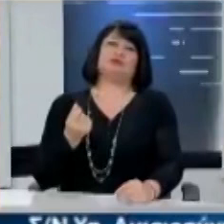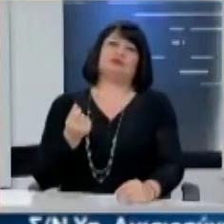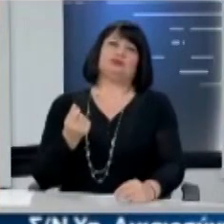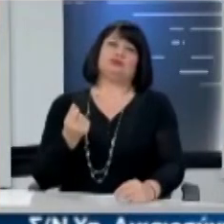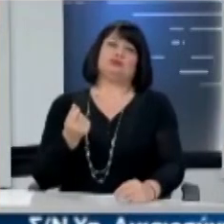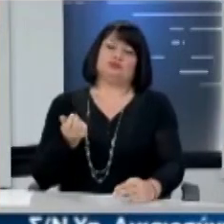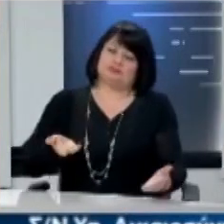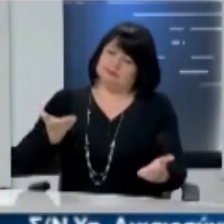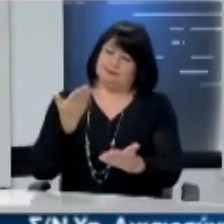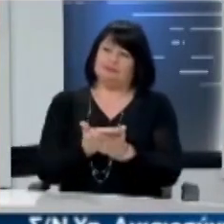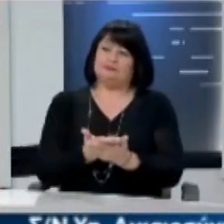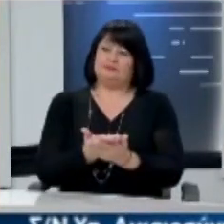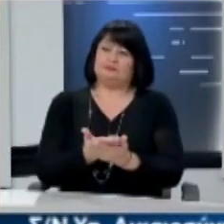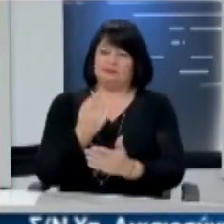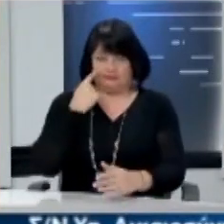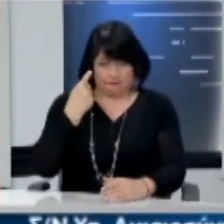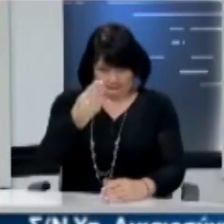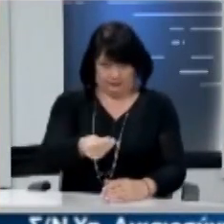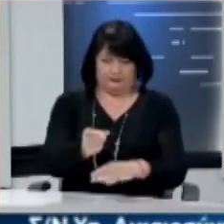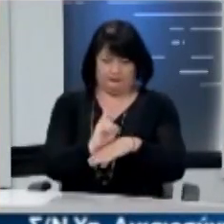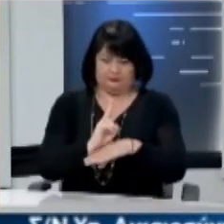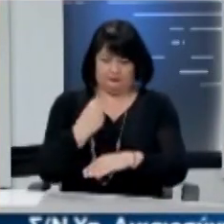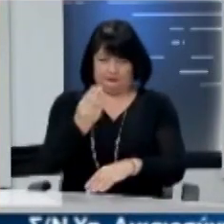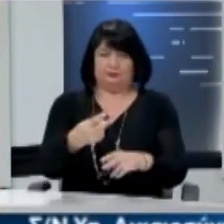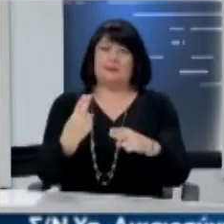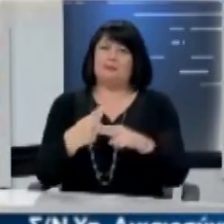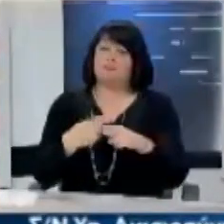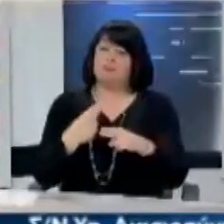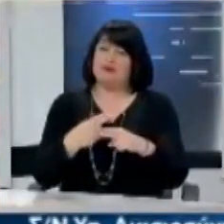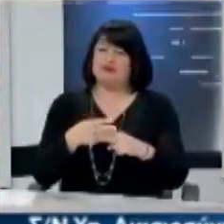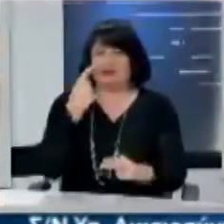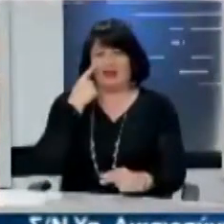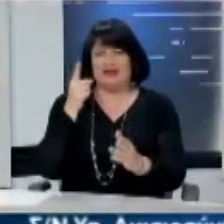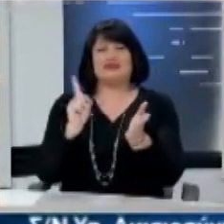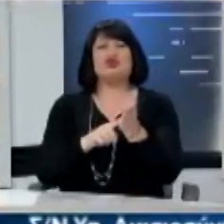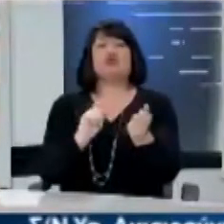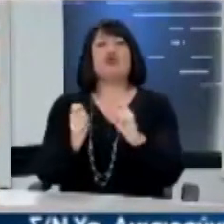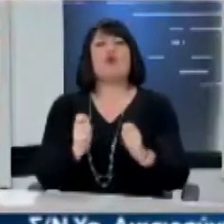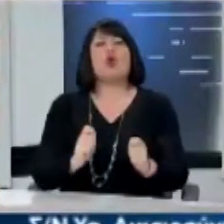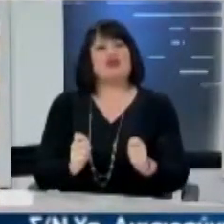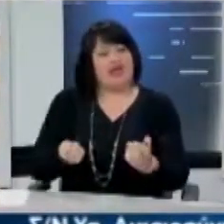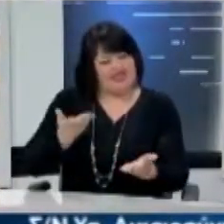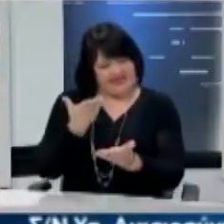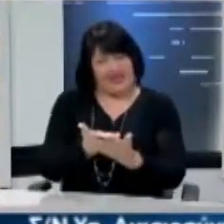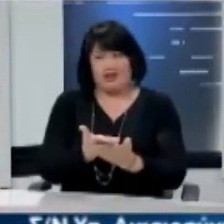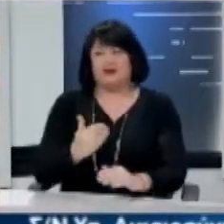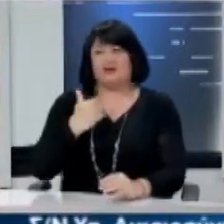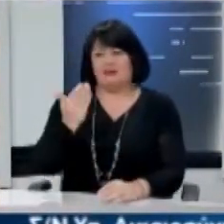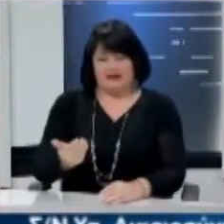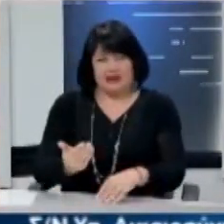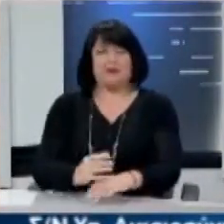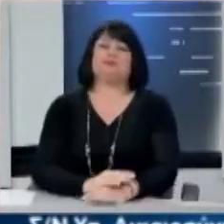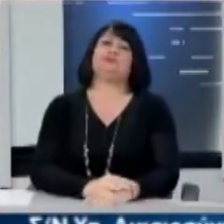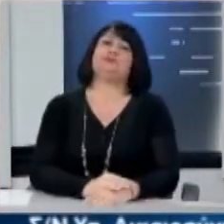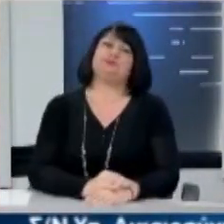Ο Υπουργός Οικονομικών θα καταθέσει, κρατήστε και εδώ παρακαλώ, και επίσημα τη σχετική τροπολογία και στη συνέχεια